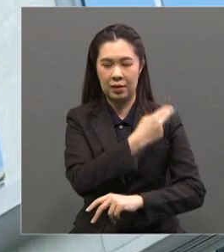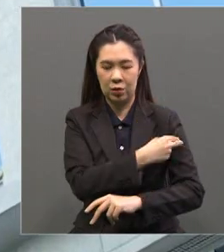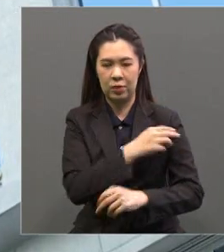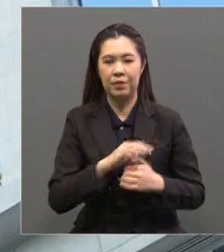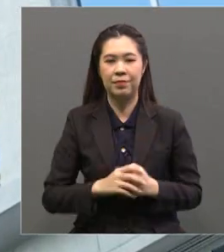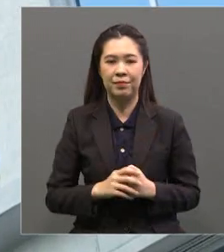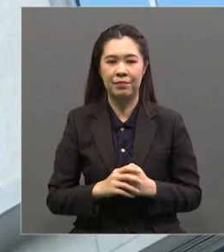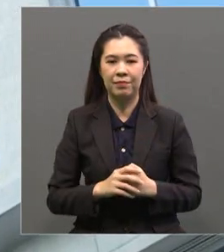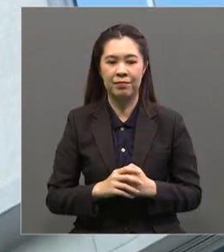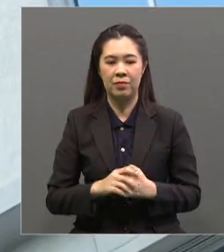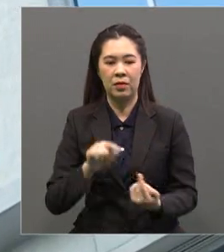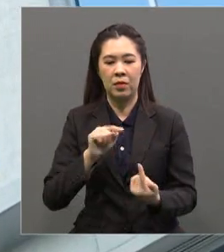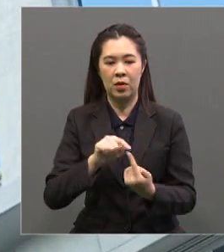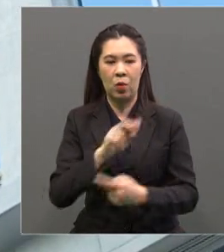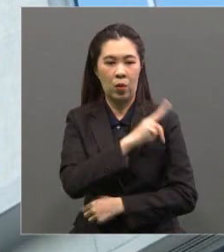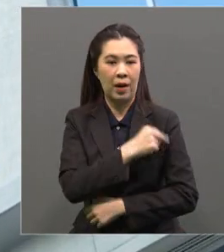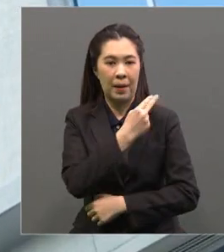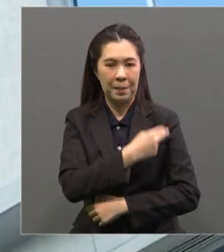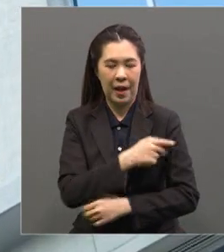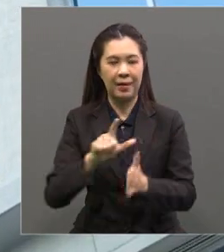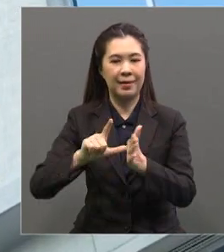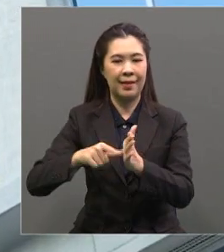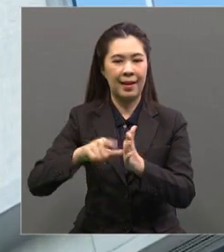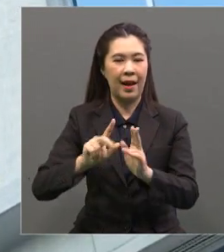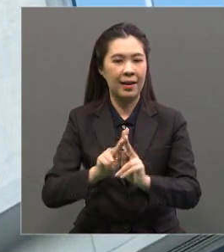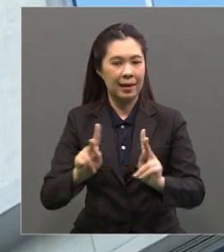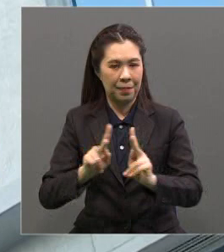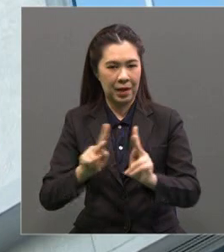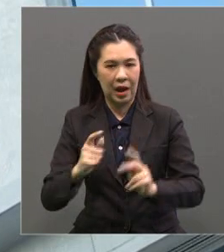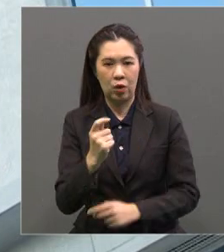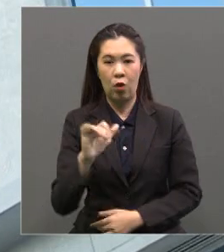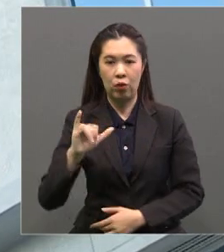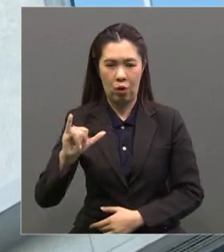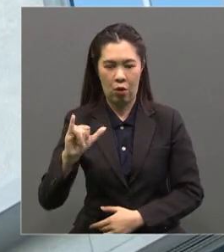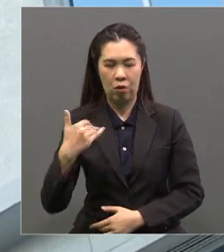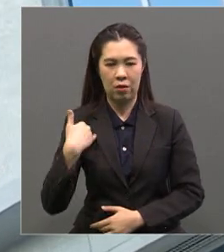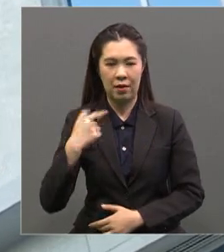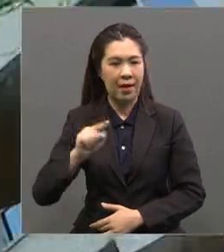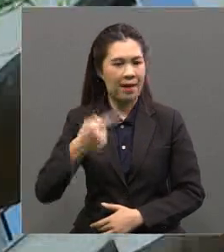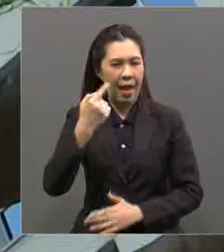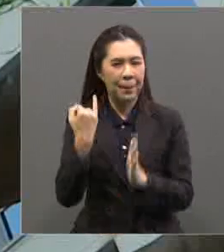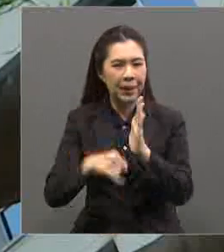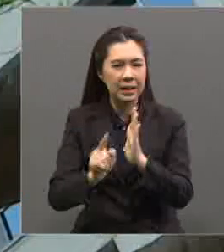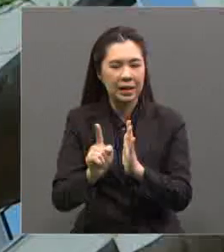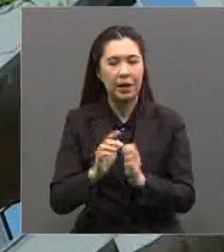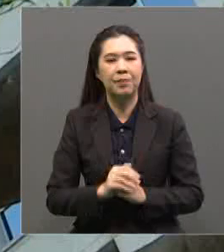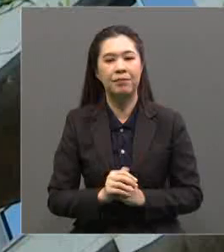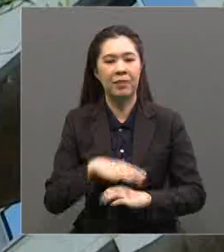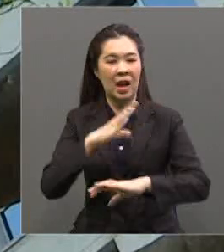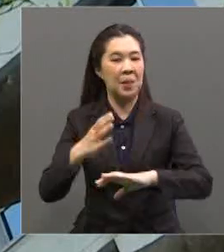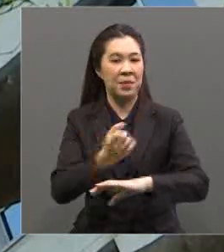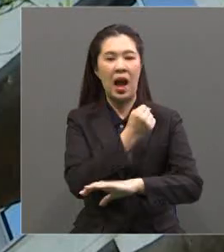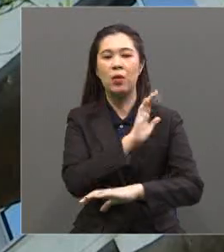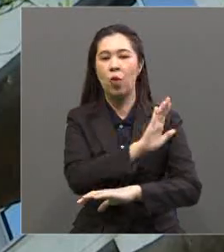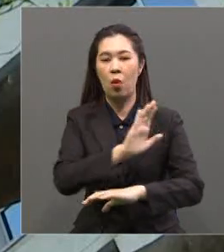กระทรวงสาธารณสุขอธิบดีกรมการแพทย์และเลขาธิการคณะกรรมการอาหารและยาในข้อหาแรกก็คือร่วมกันใช้อำนาจ